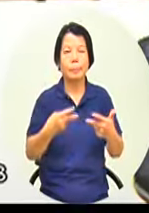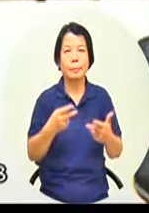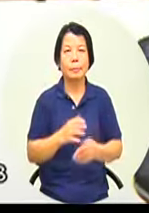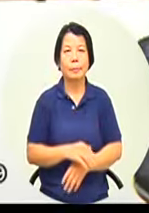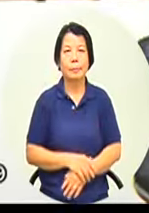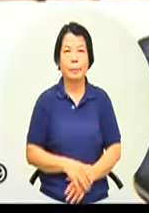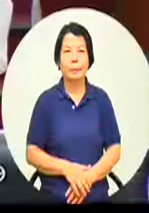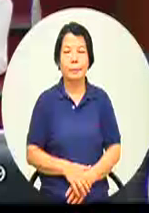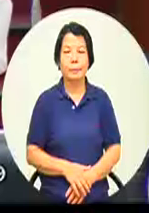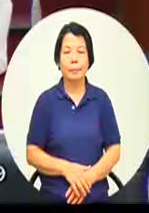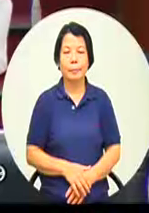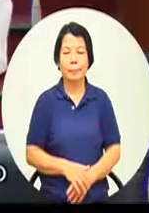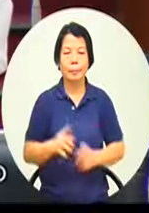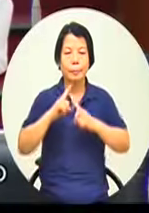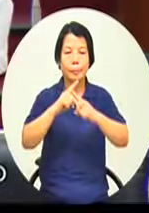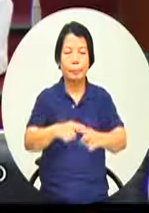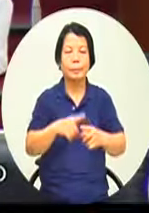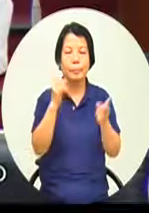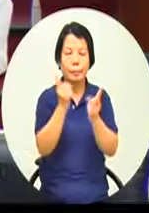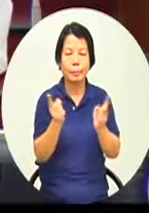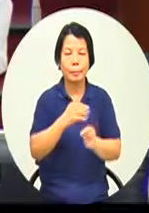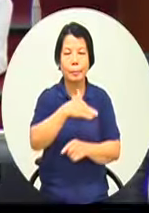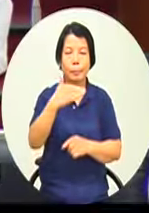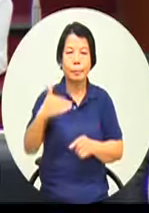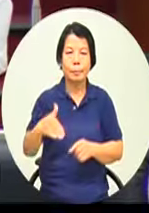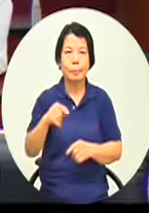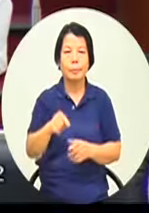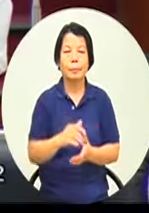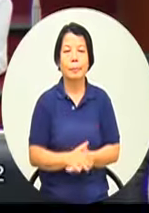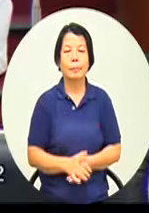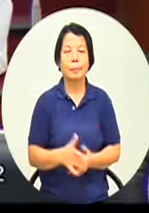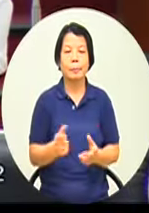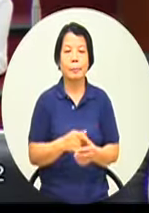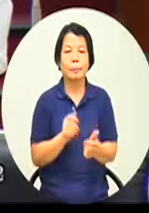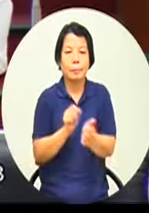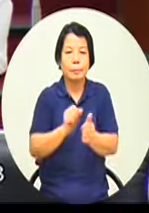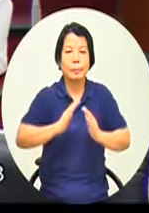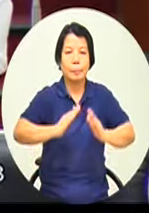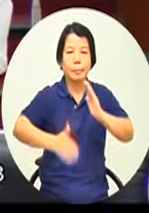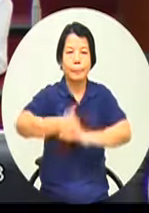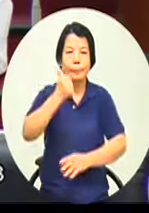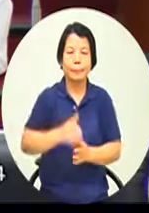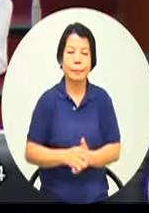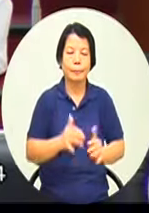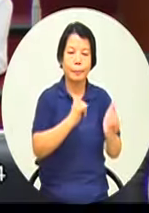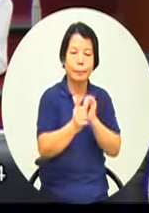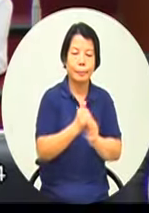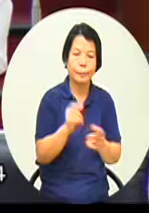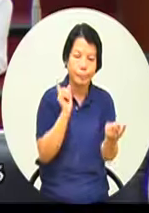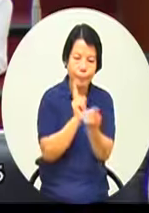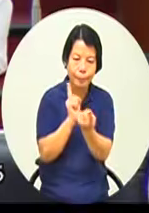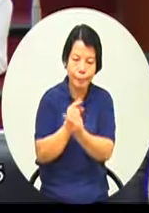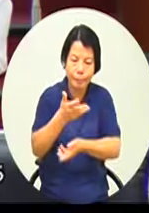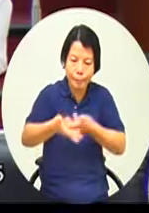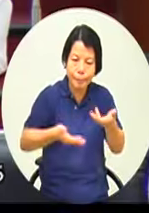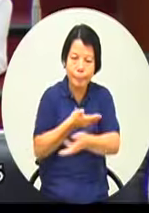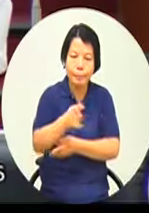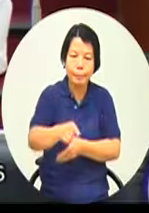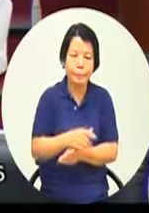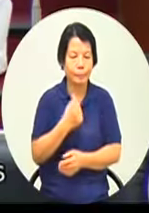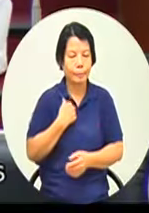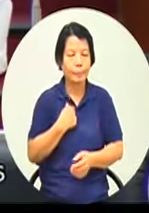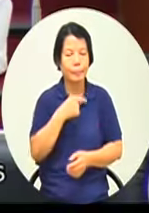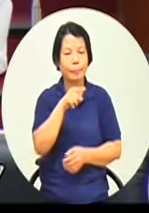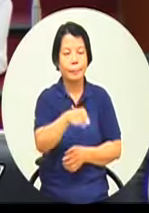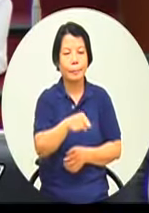哈，到我们古山。我想跟副市长，我想跟民众面对面沟通，了解当地的状况，